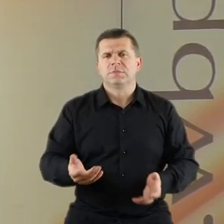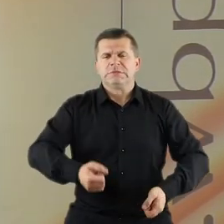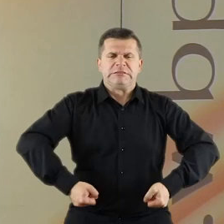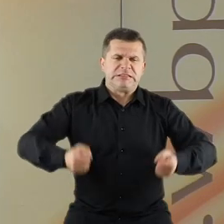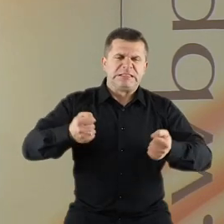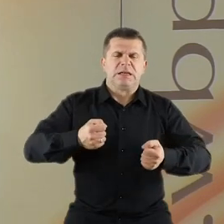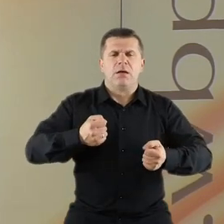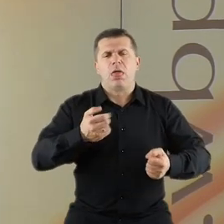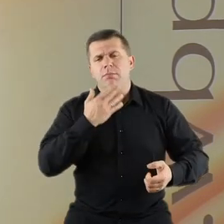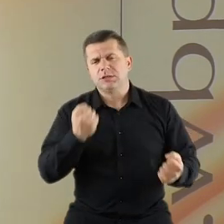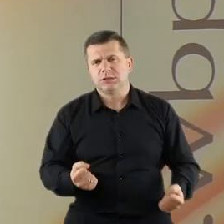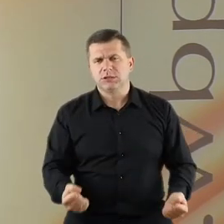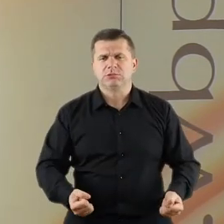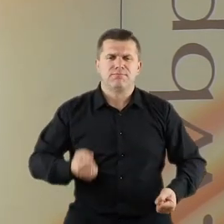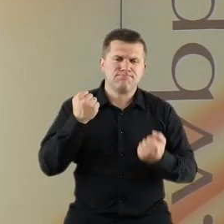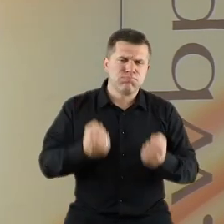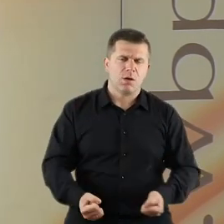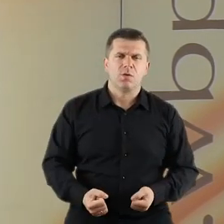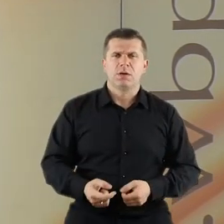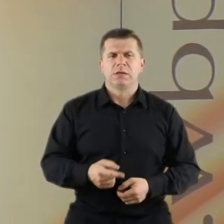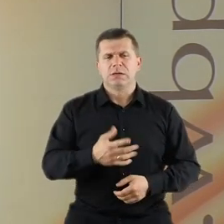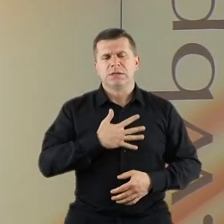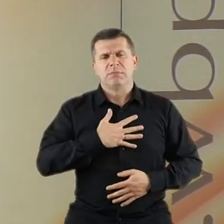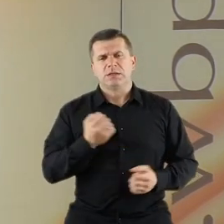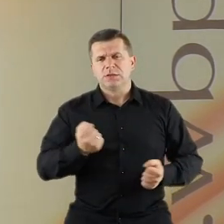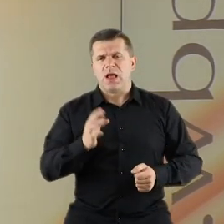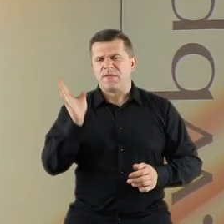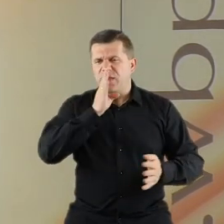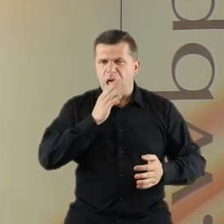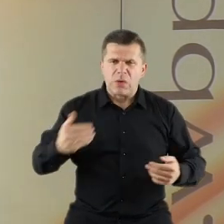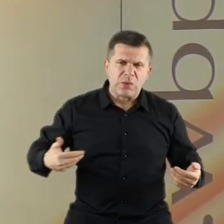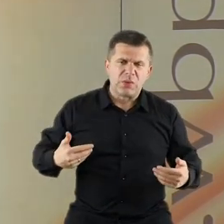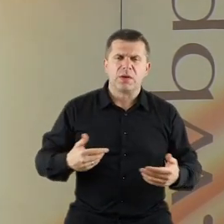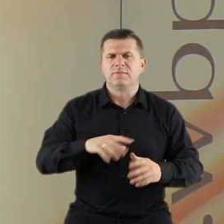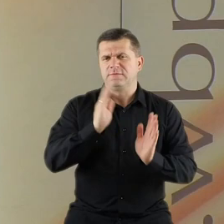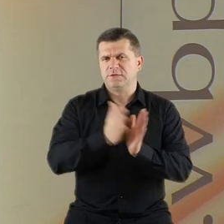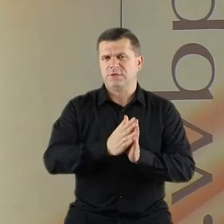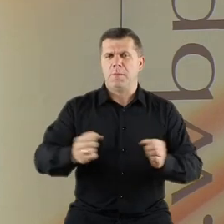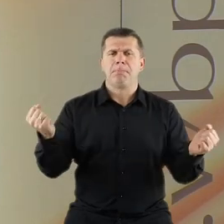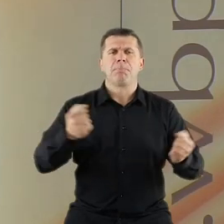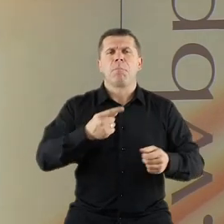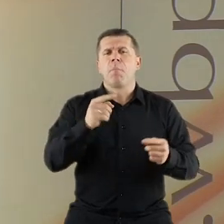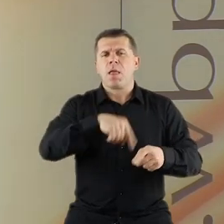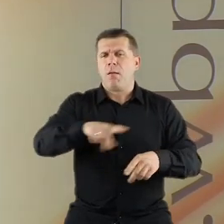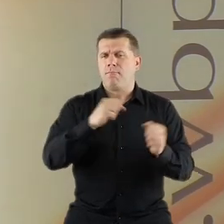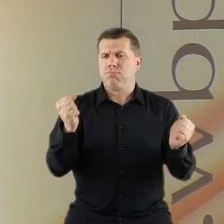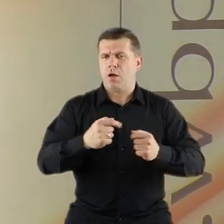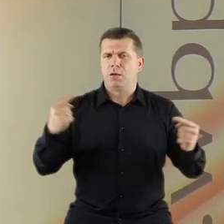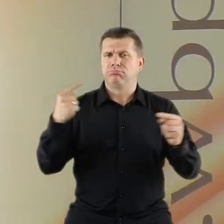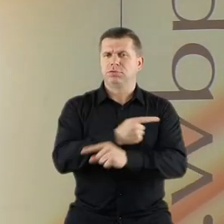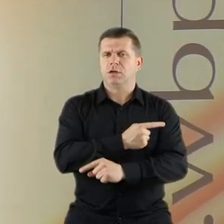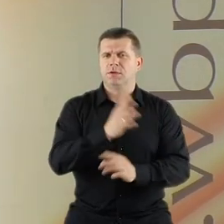dźwiganie za ciężkich rzeczy z wody z wiatru z podwijania wiatrem do tej pory wszyscy się boją przeciągów